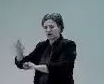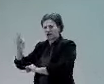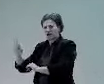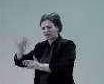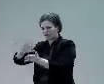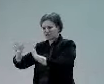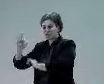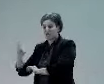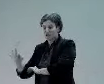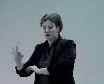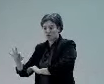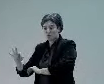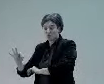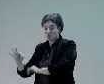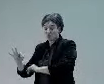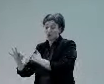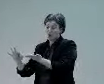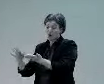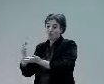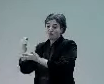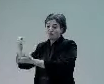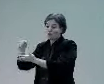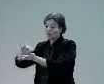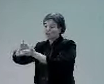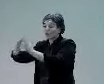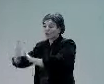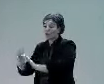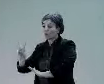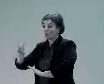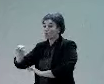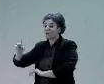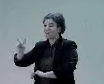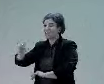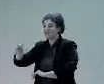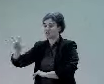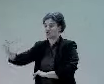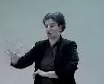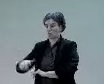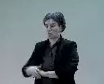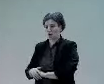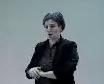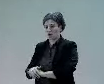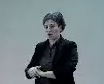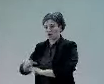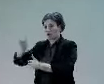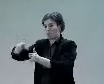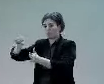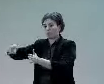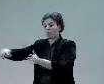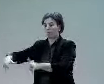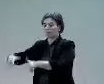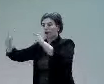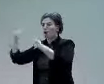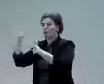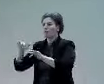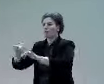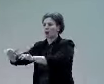per passare al 100% di fonti rinnovabili entro il 2035 e piantare 1 miliardo di alberi,